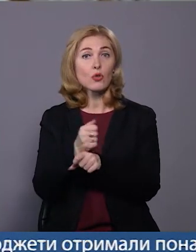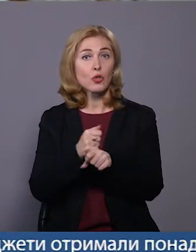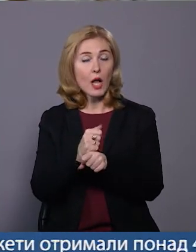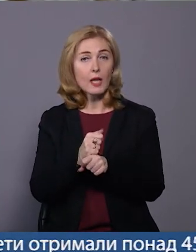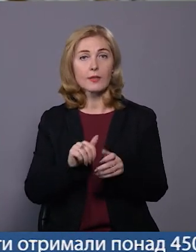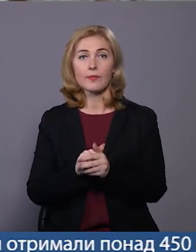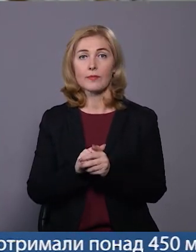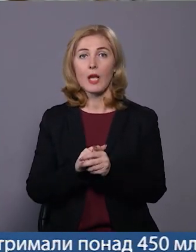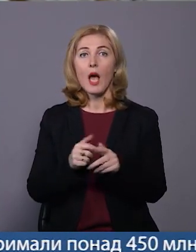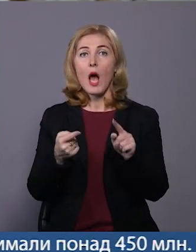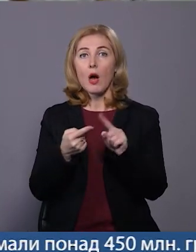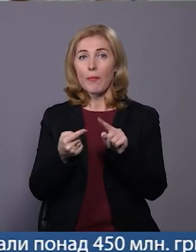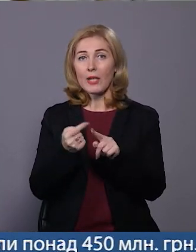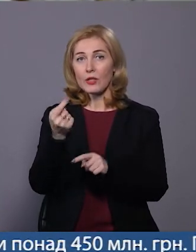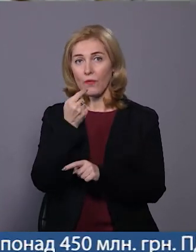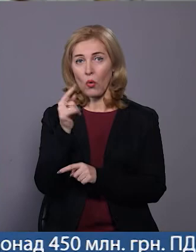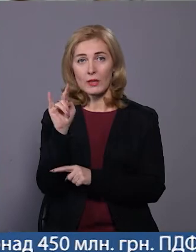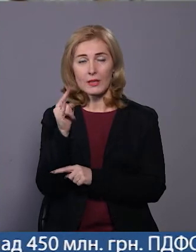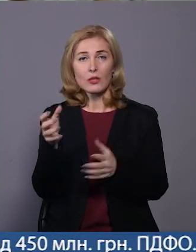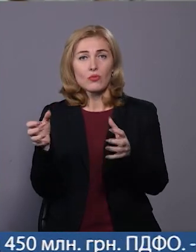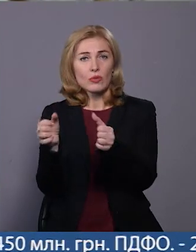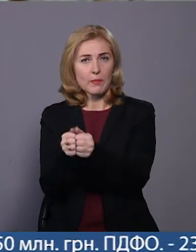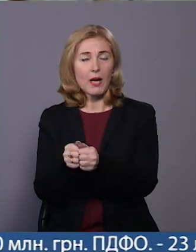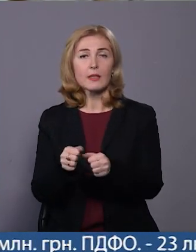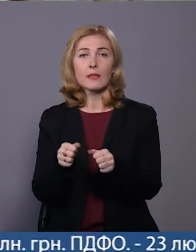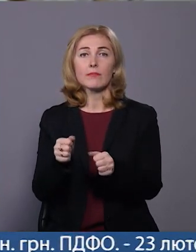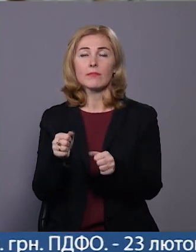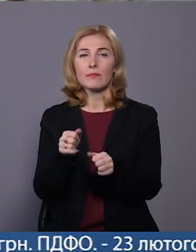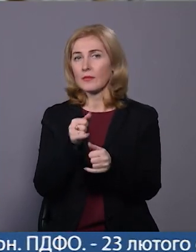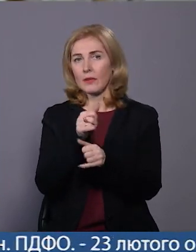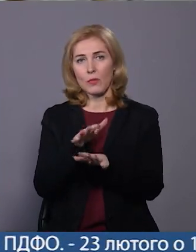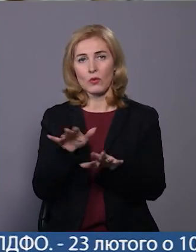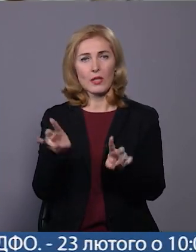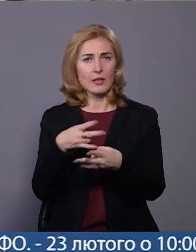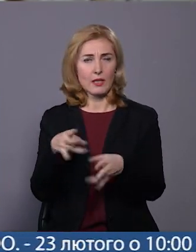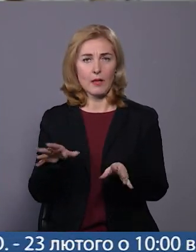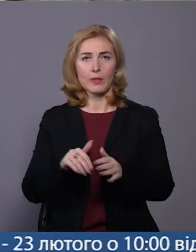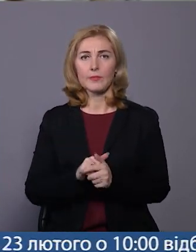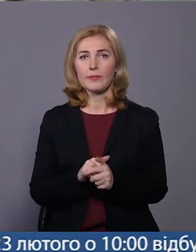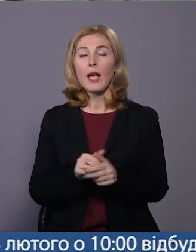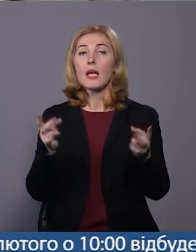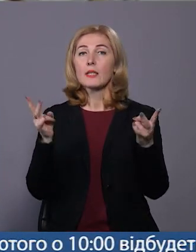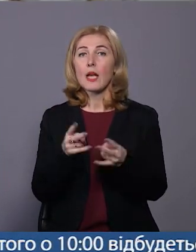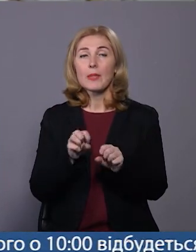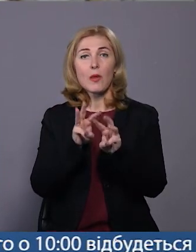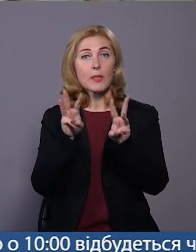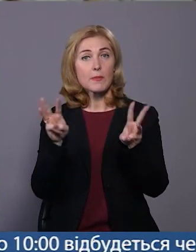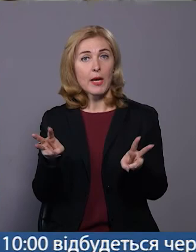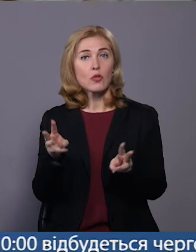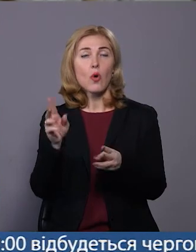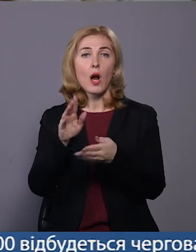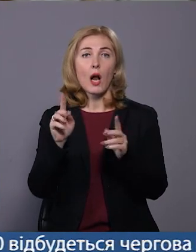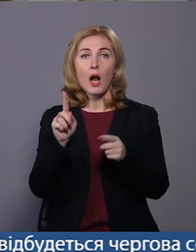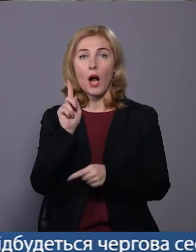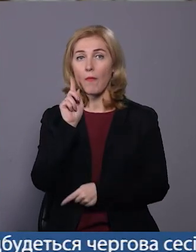Сувати пальці до рота і тримати дитину або людину, в якої стався напад, це міф, це вже не потрібно робити. Тут потрібно забезпечити максимальний комфорт для